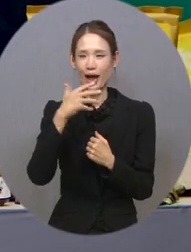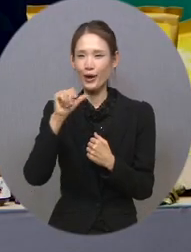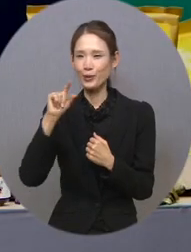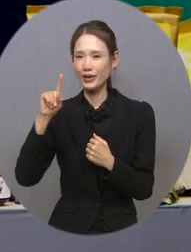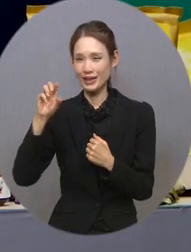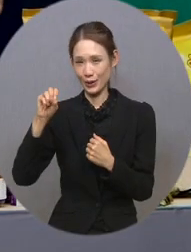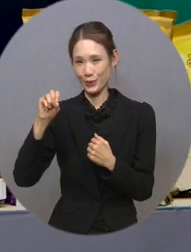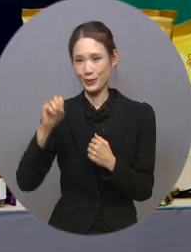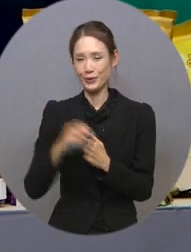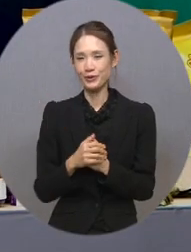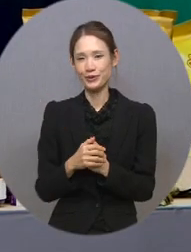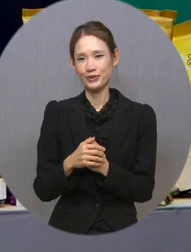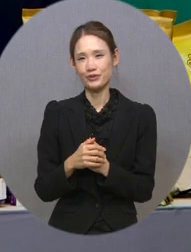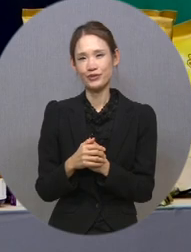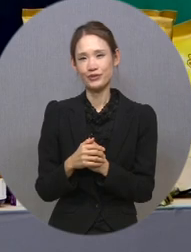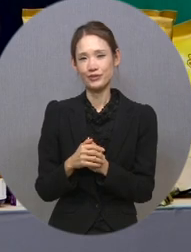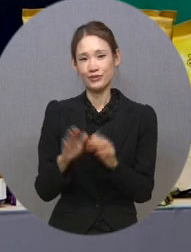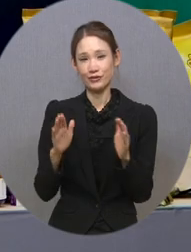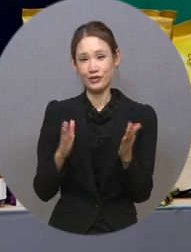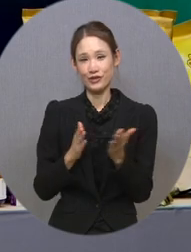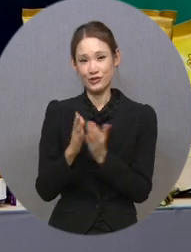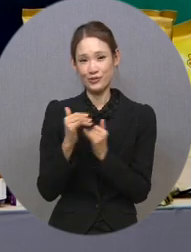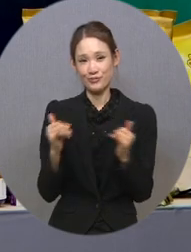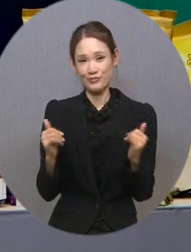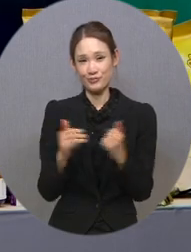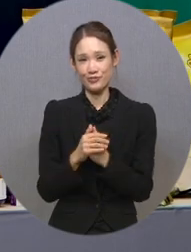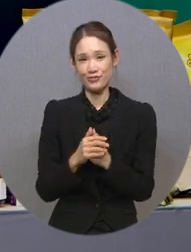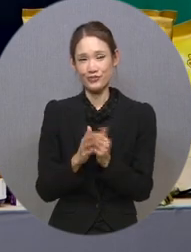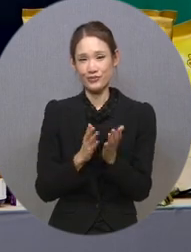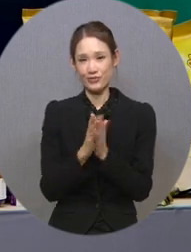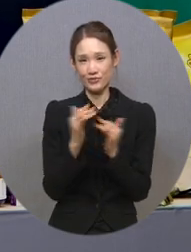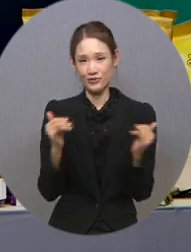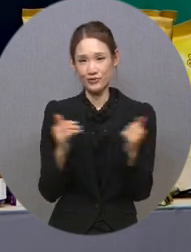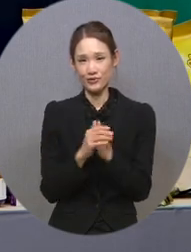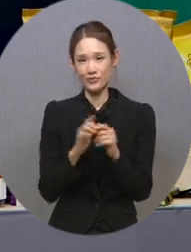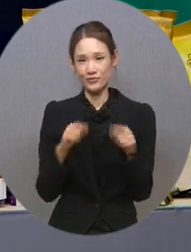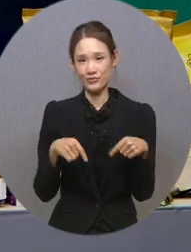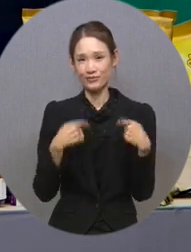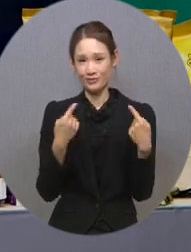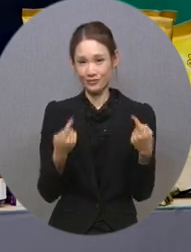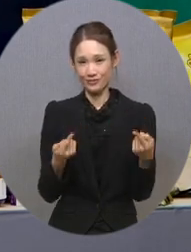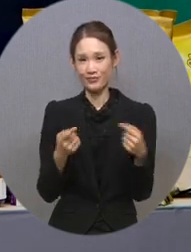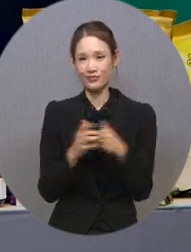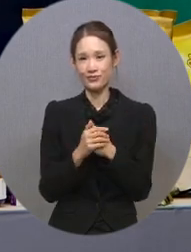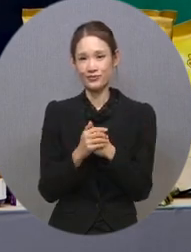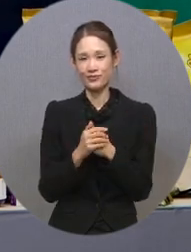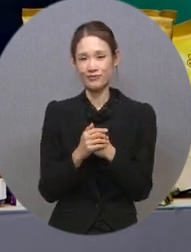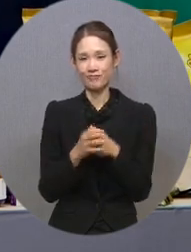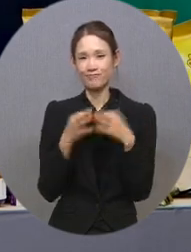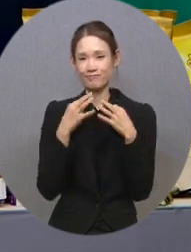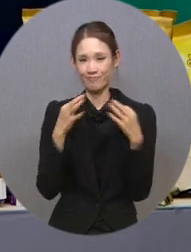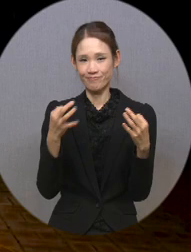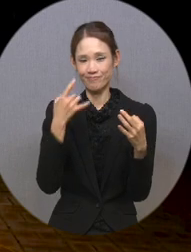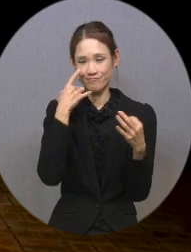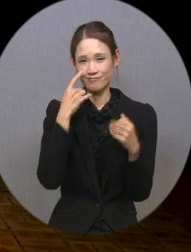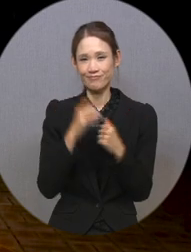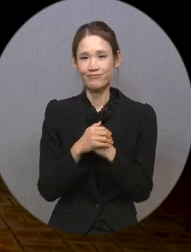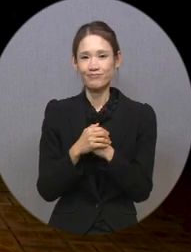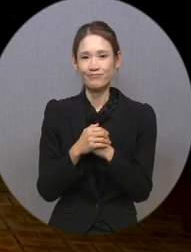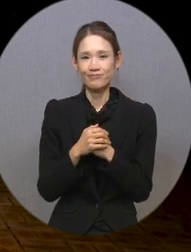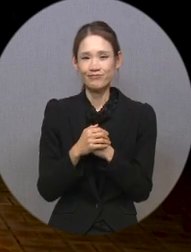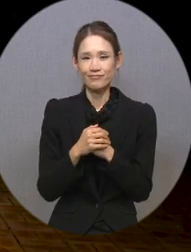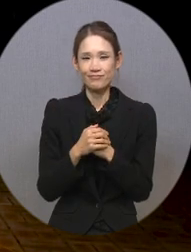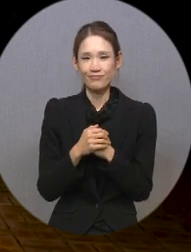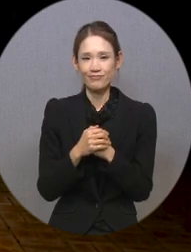이야. 이번에도 전문가 줘야죠. 자, 전문가 그러면 저희가 호령하도록 하겠습니다.